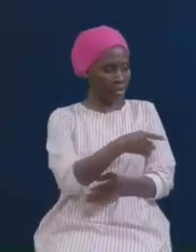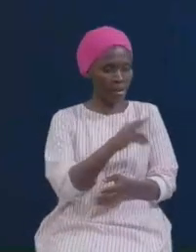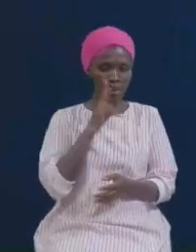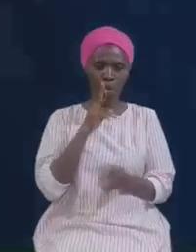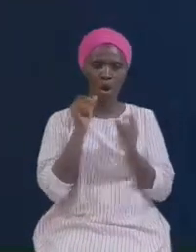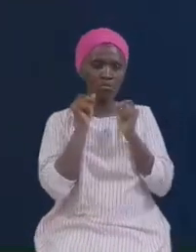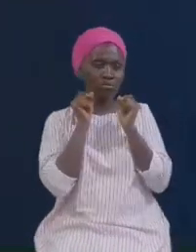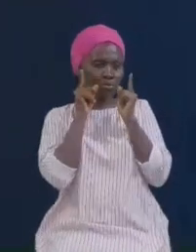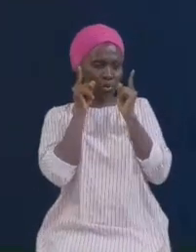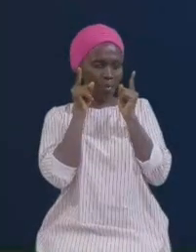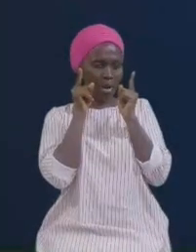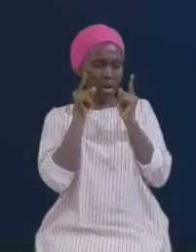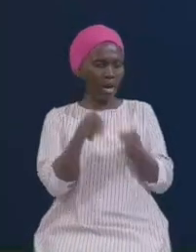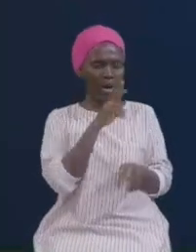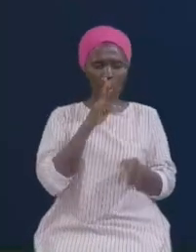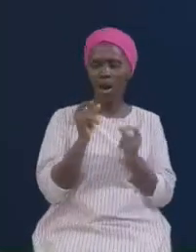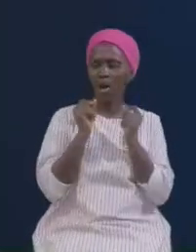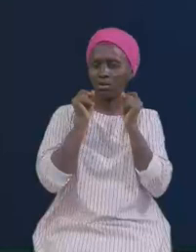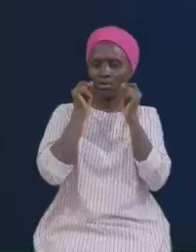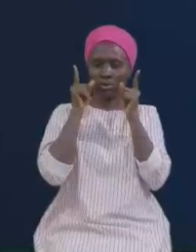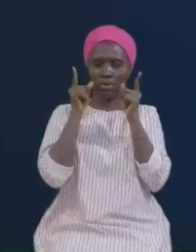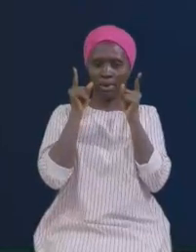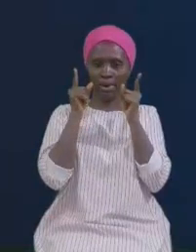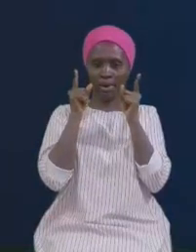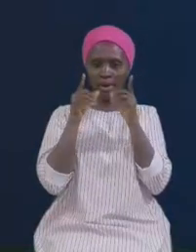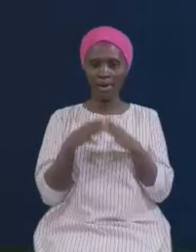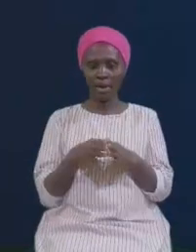étaient surpris. Ils étaient étonnés.